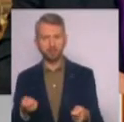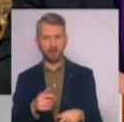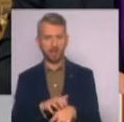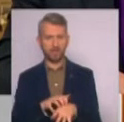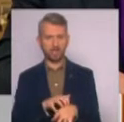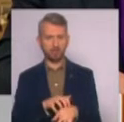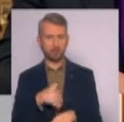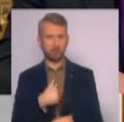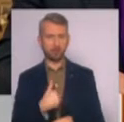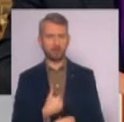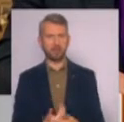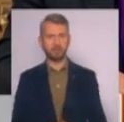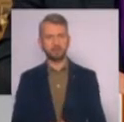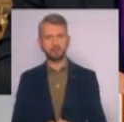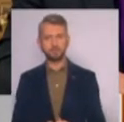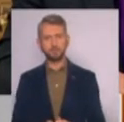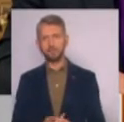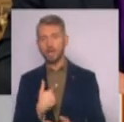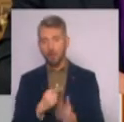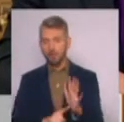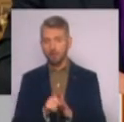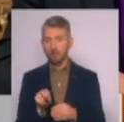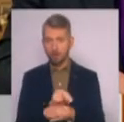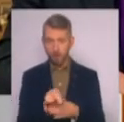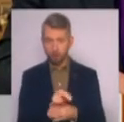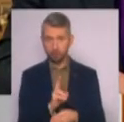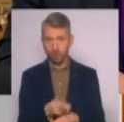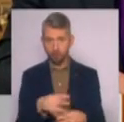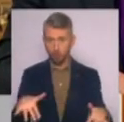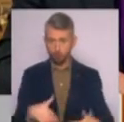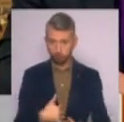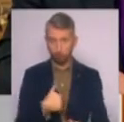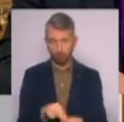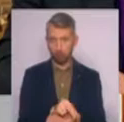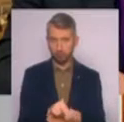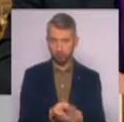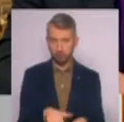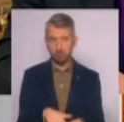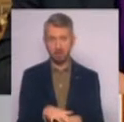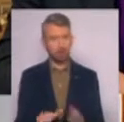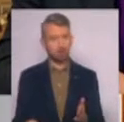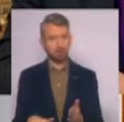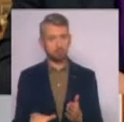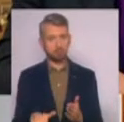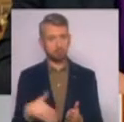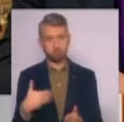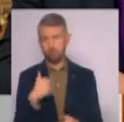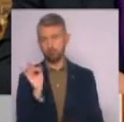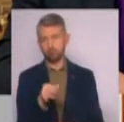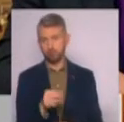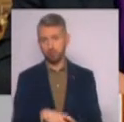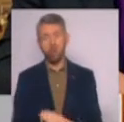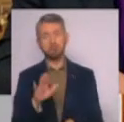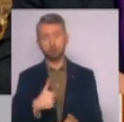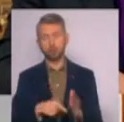алергічний бронхіт. Я вначалі лічу як простудний, нічого не допомагає. Потім